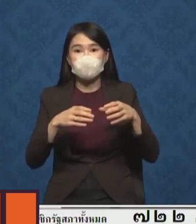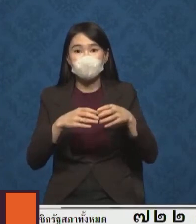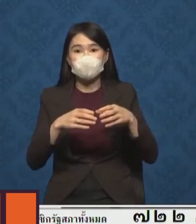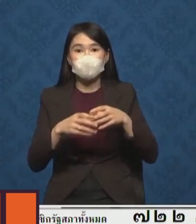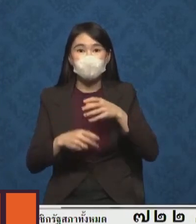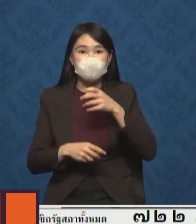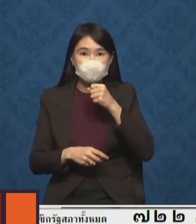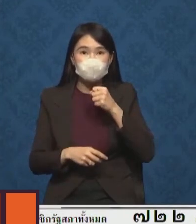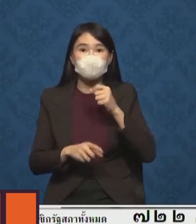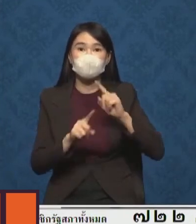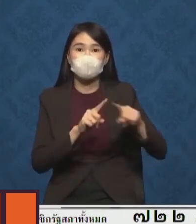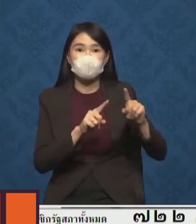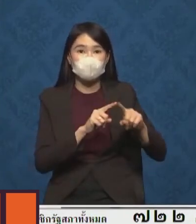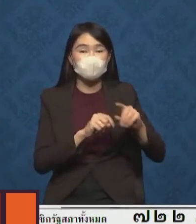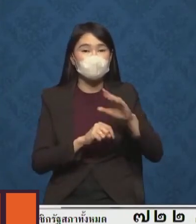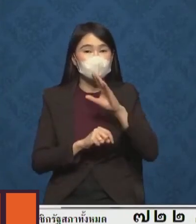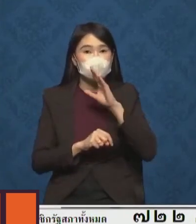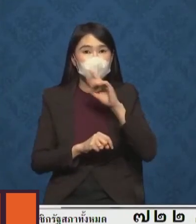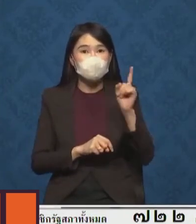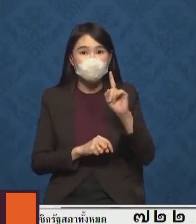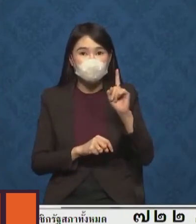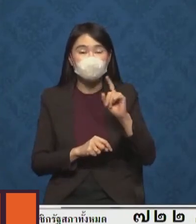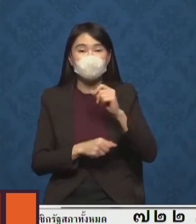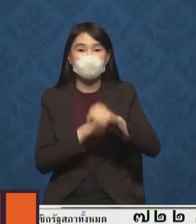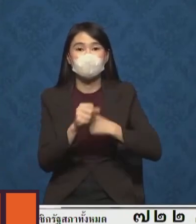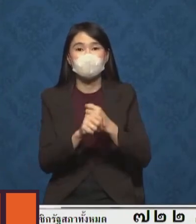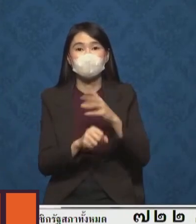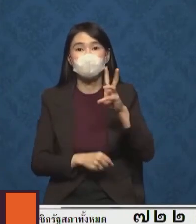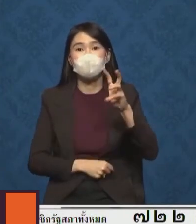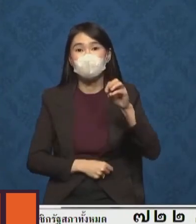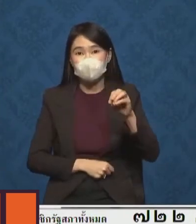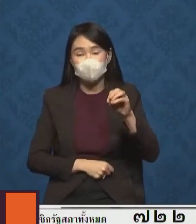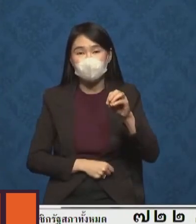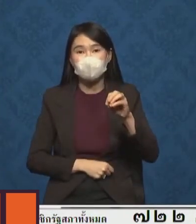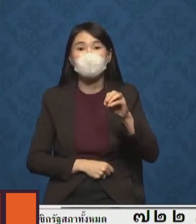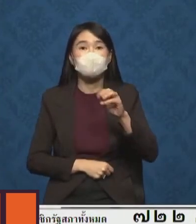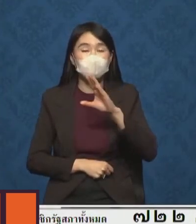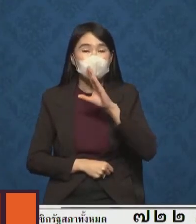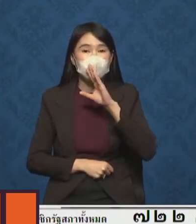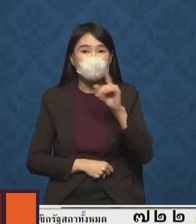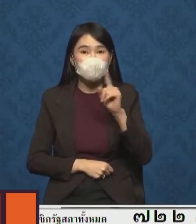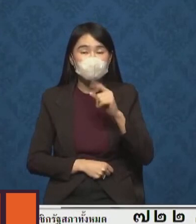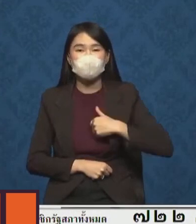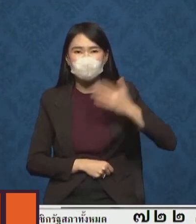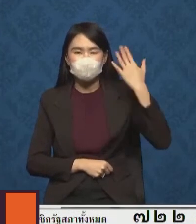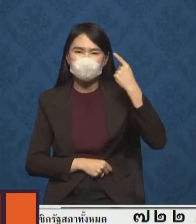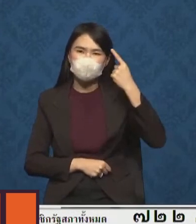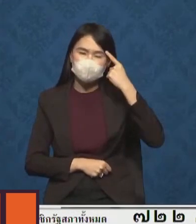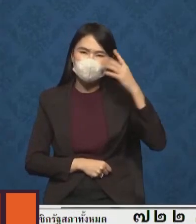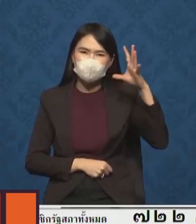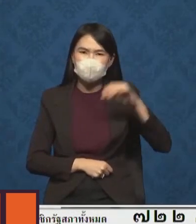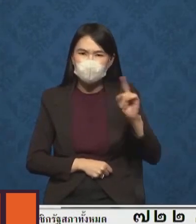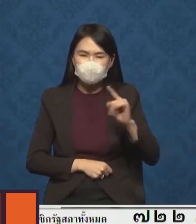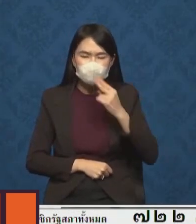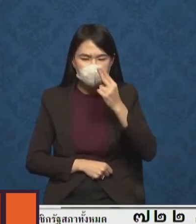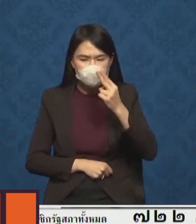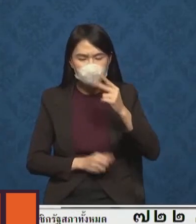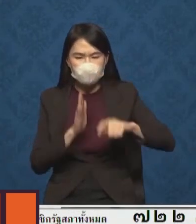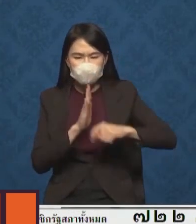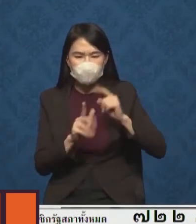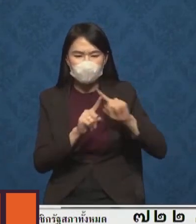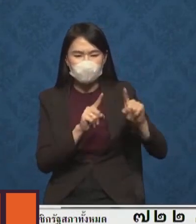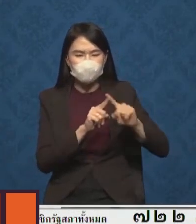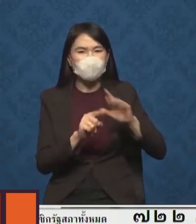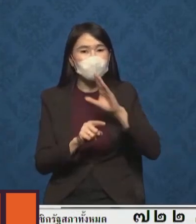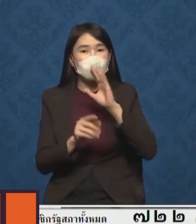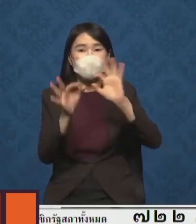ับในกฎติกาของรัธรรนุนปี 60ถึแม้ก็อาจจะไม่เหนดวยกัที่มาที่ไปหรอเือหาจำนวมา